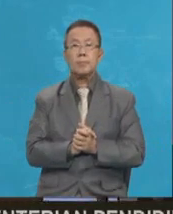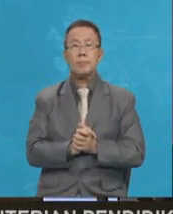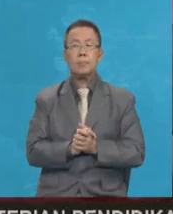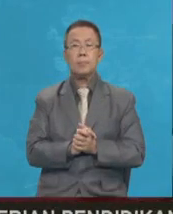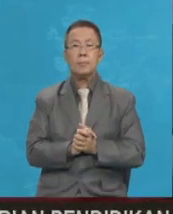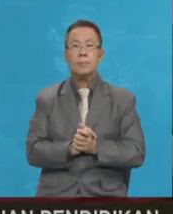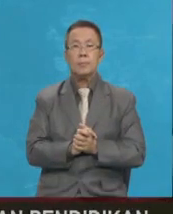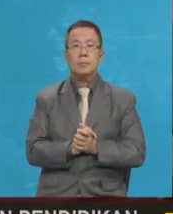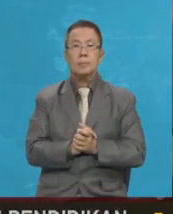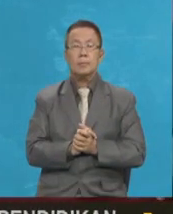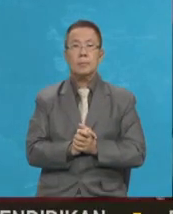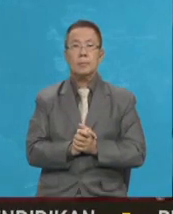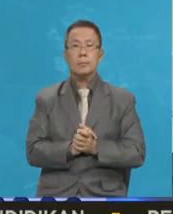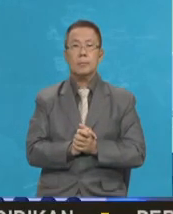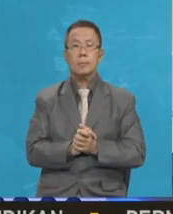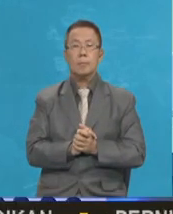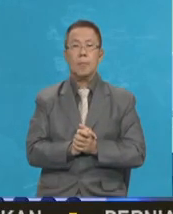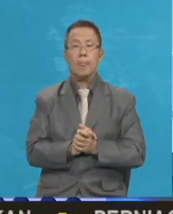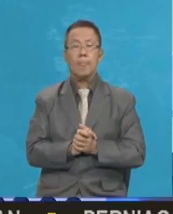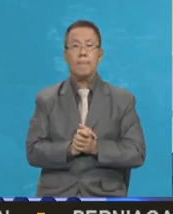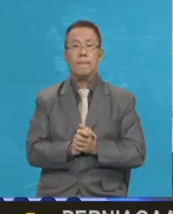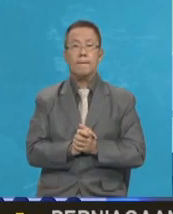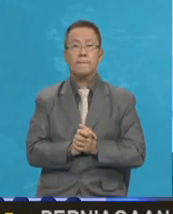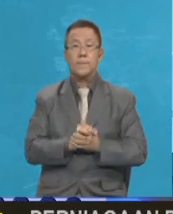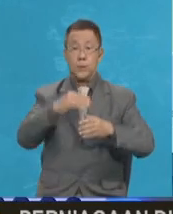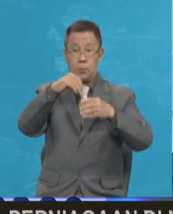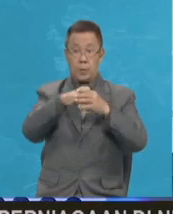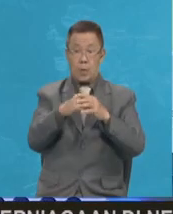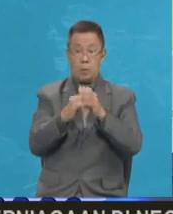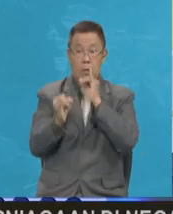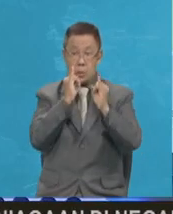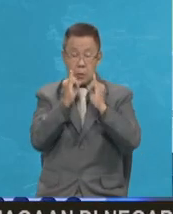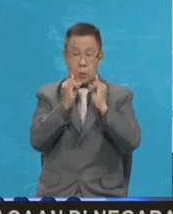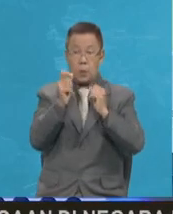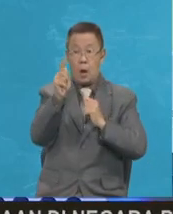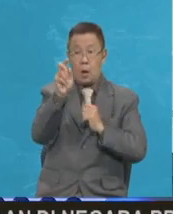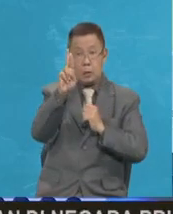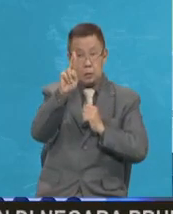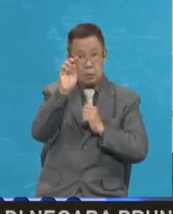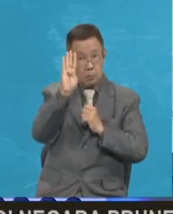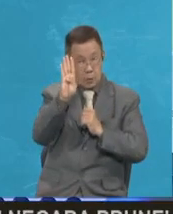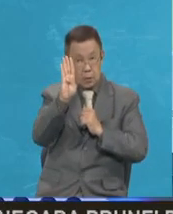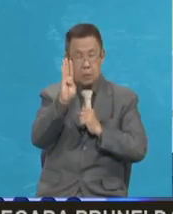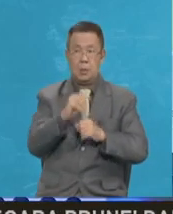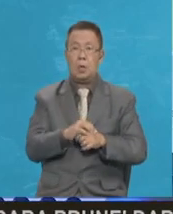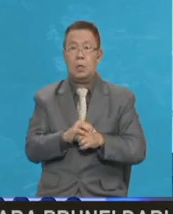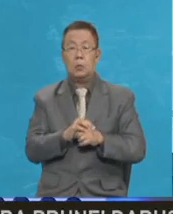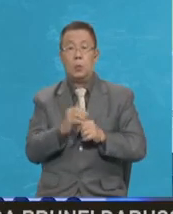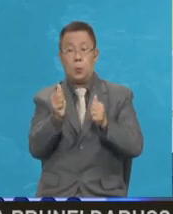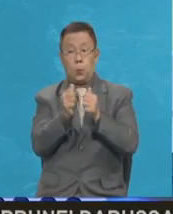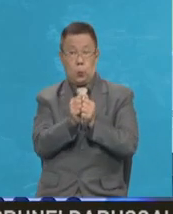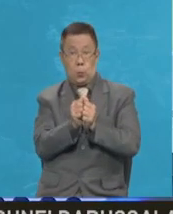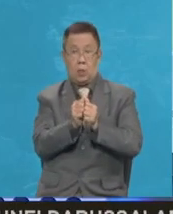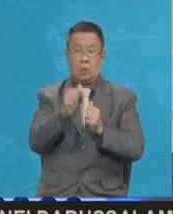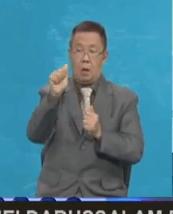the lounge t-shirt di dalam tumbuhan bersama otebe yang terhormat tato Setia Doctor Awang